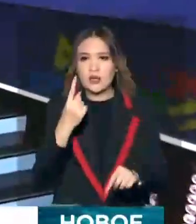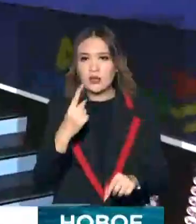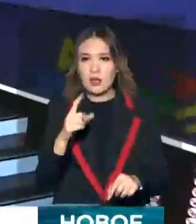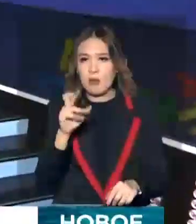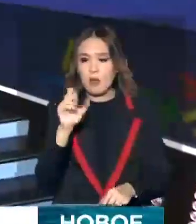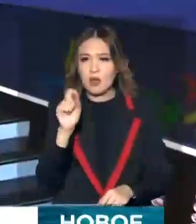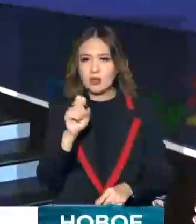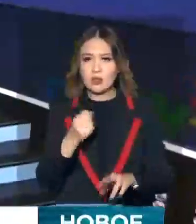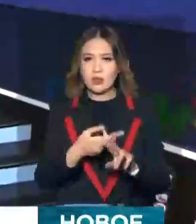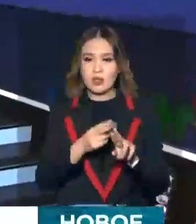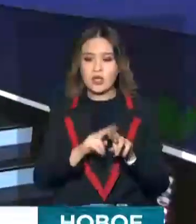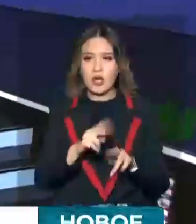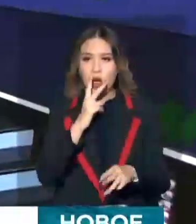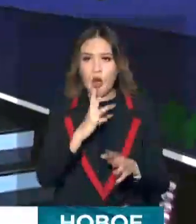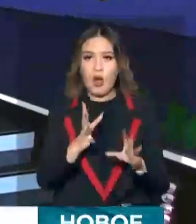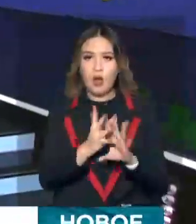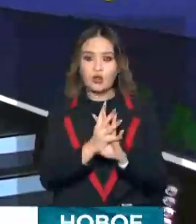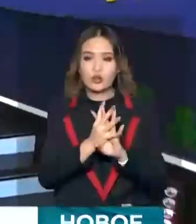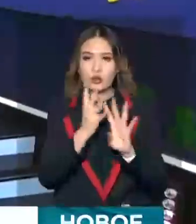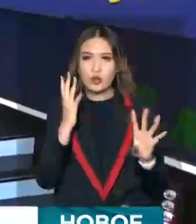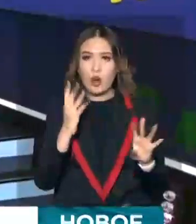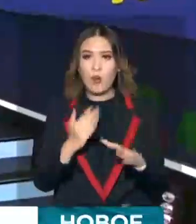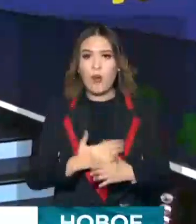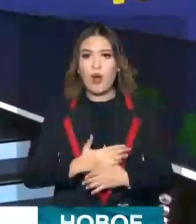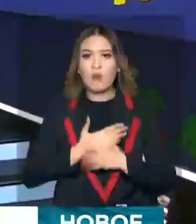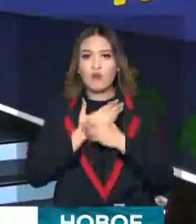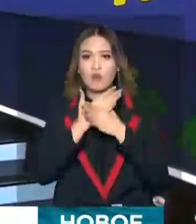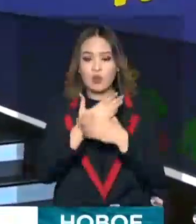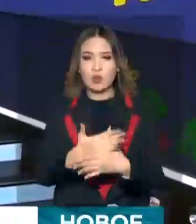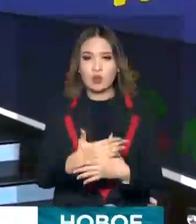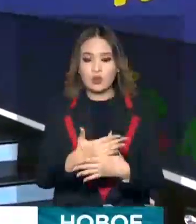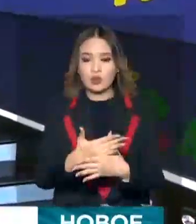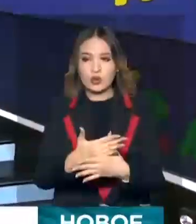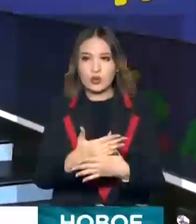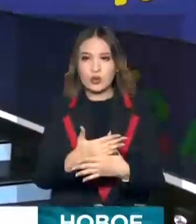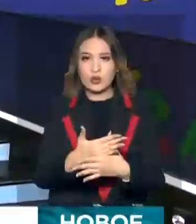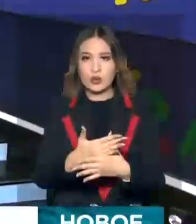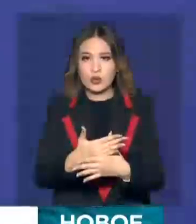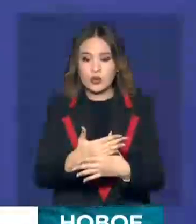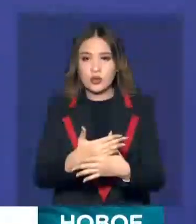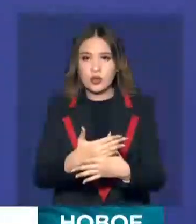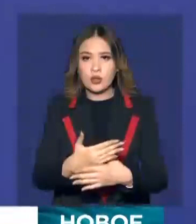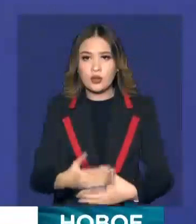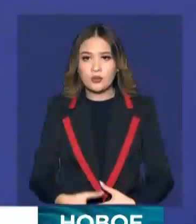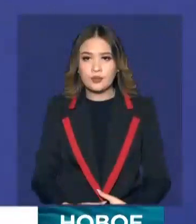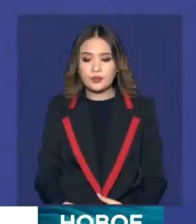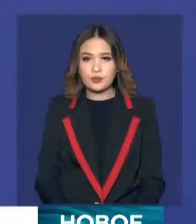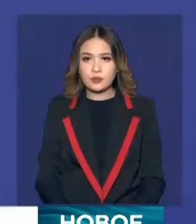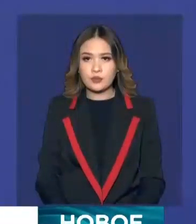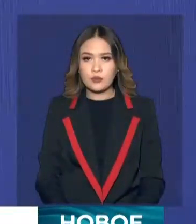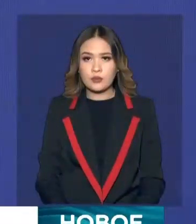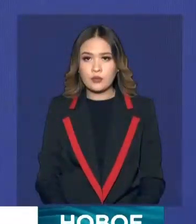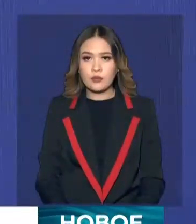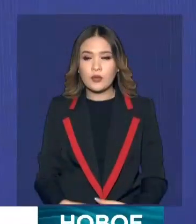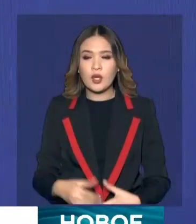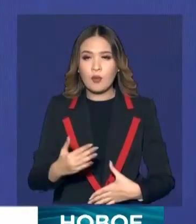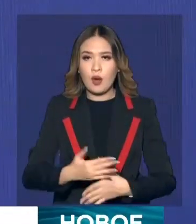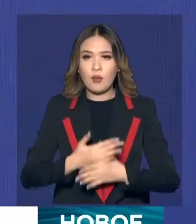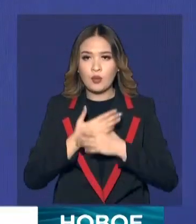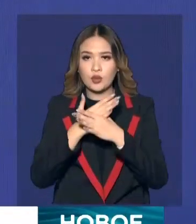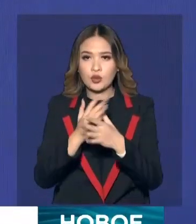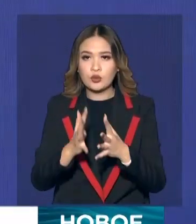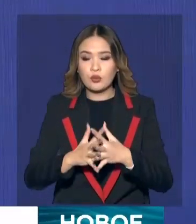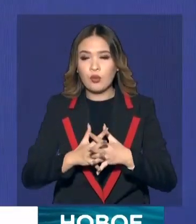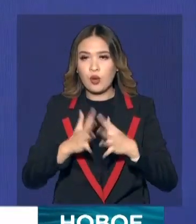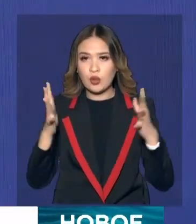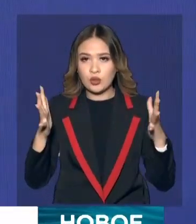базы очередности также, значит, вот поможет как сказать, значит, вот, поможет, значит,